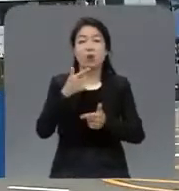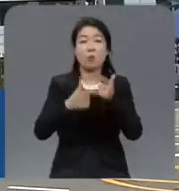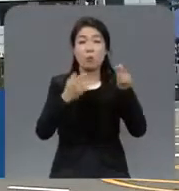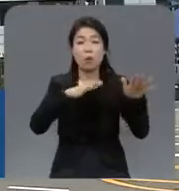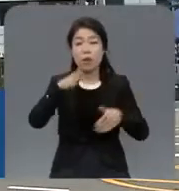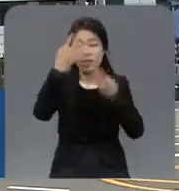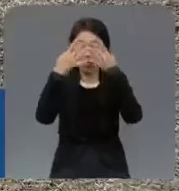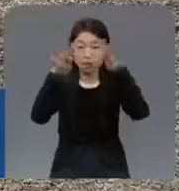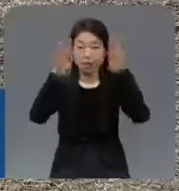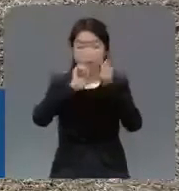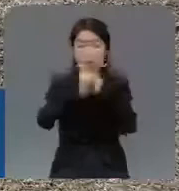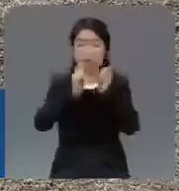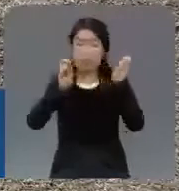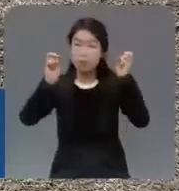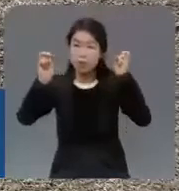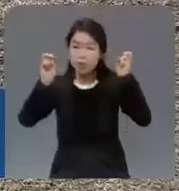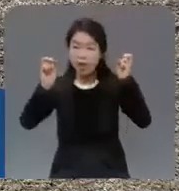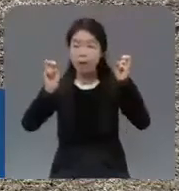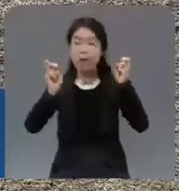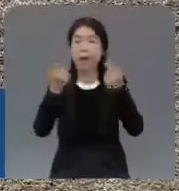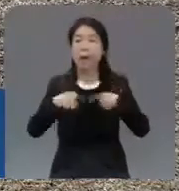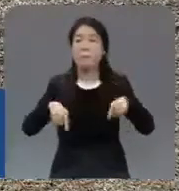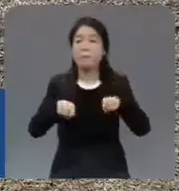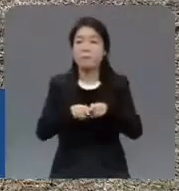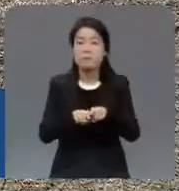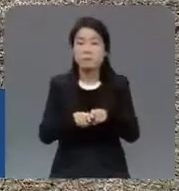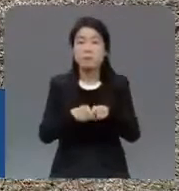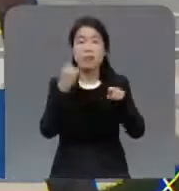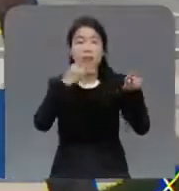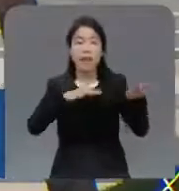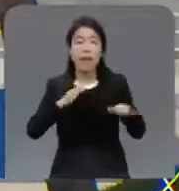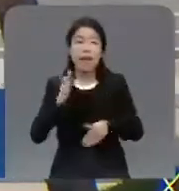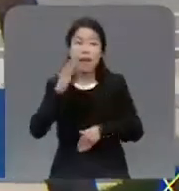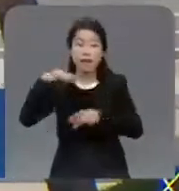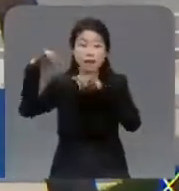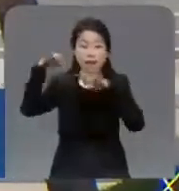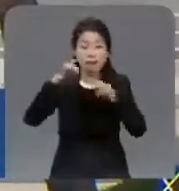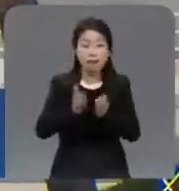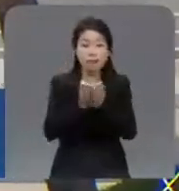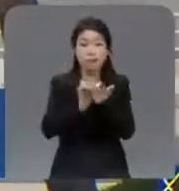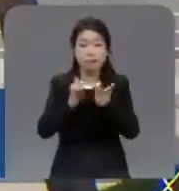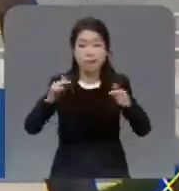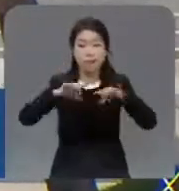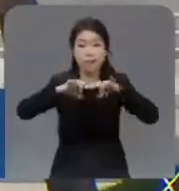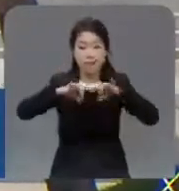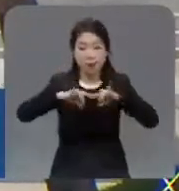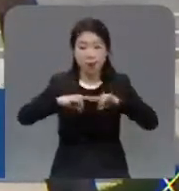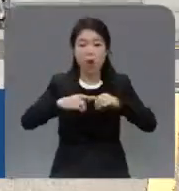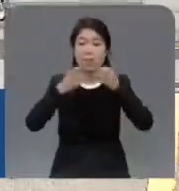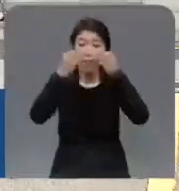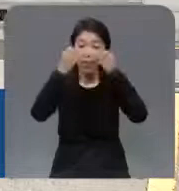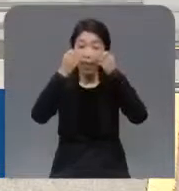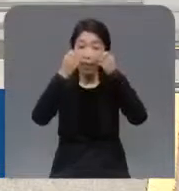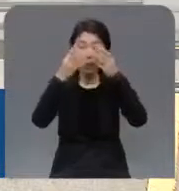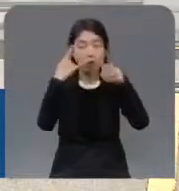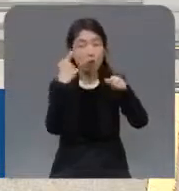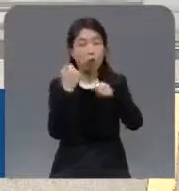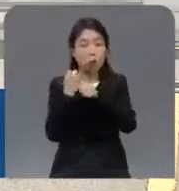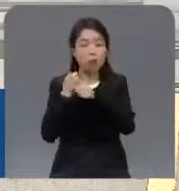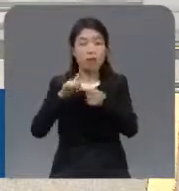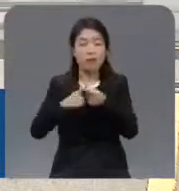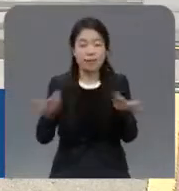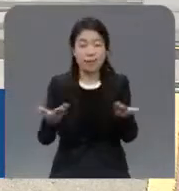목포해양대학교가 주식회사 세오 마린솔루션즈와 함께 해양 그린 스마트 선박 및 전기 추진 시스템 연구 개발에 대한 업무